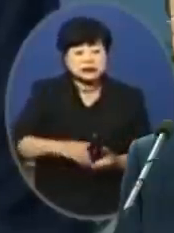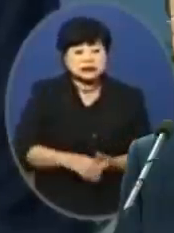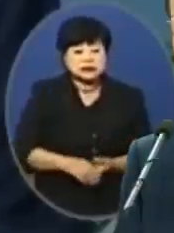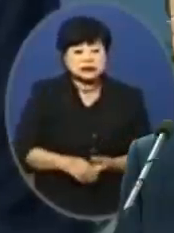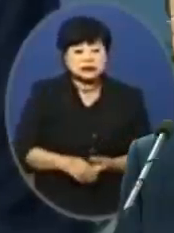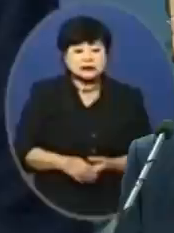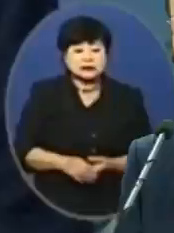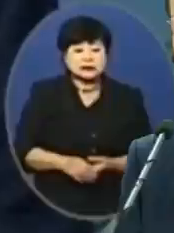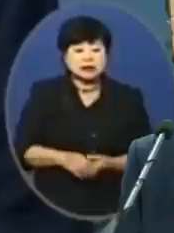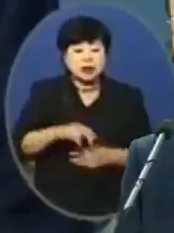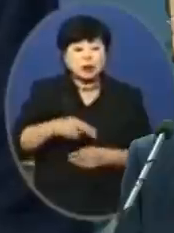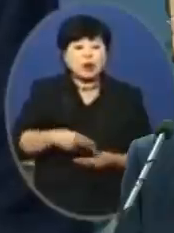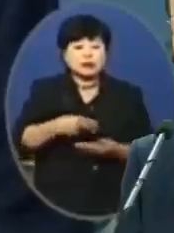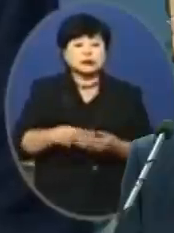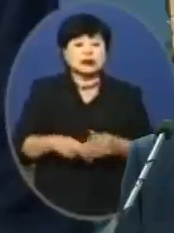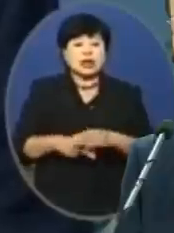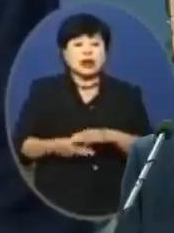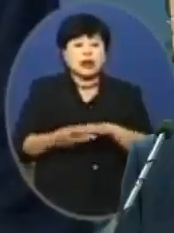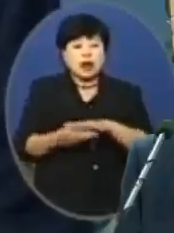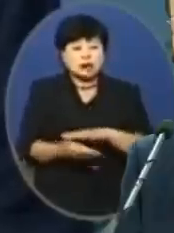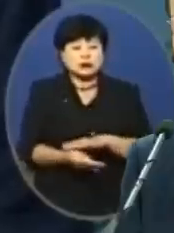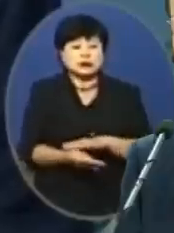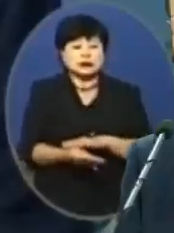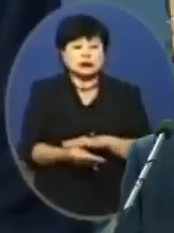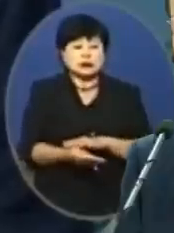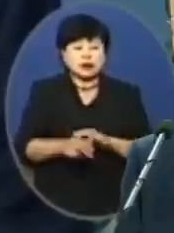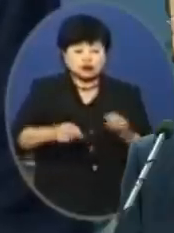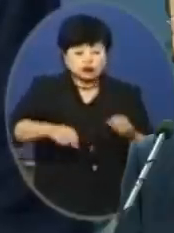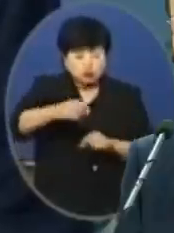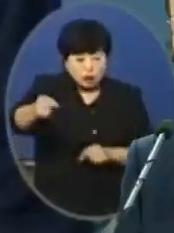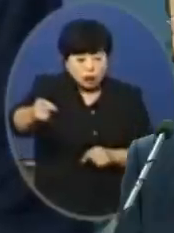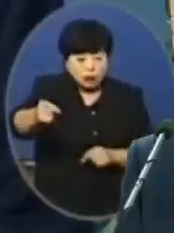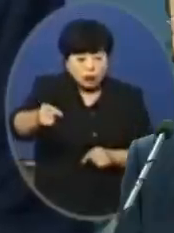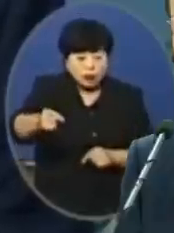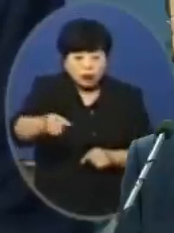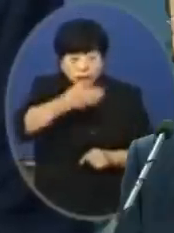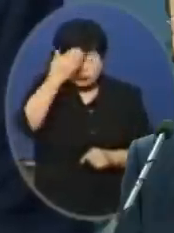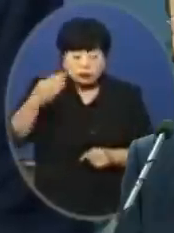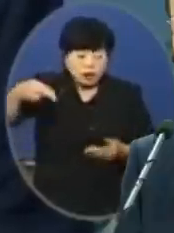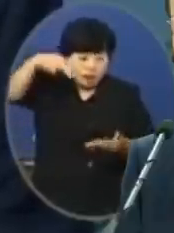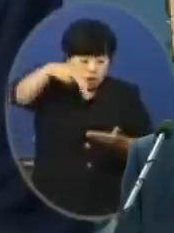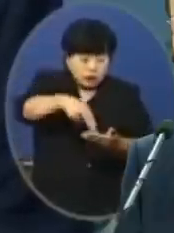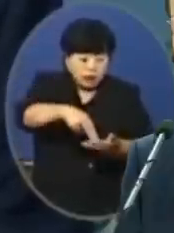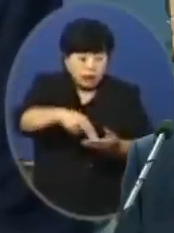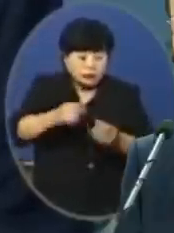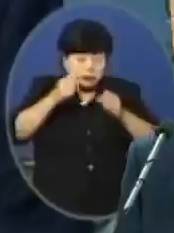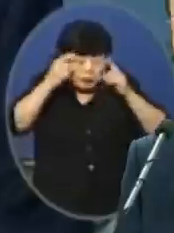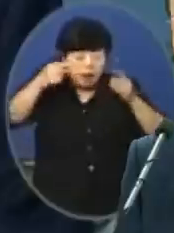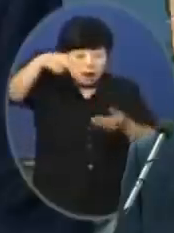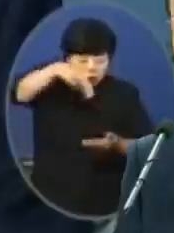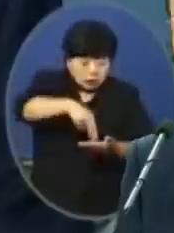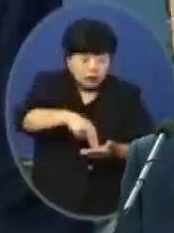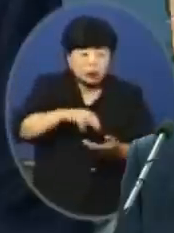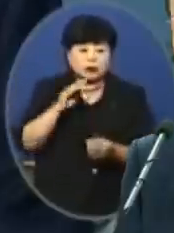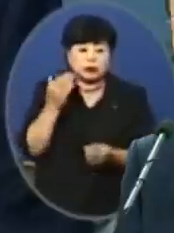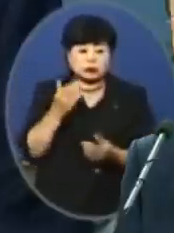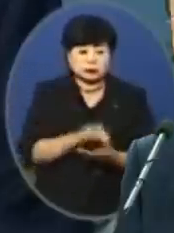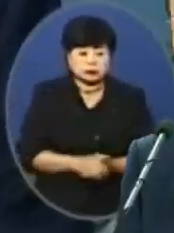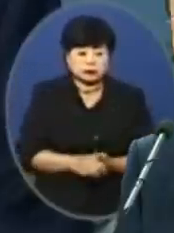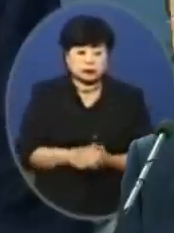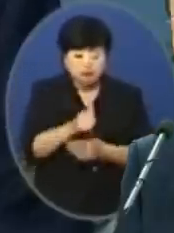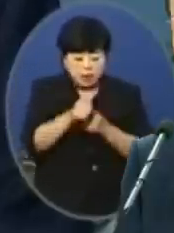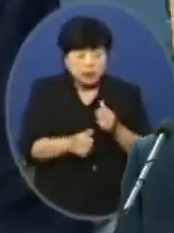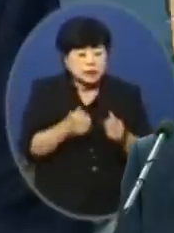관 속에 넣어서 걸머지고 나가는데 예수님이 관 뚜껑을 열어놓고서 청년아 일어나라니까 일어난 것입니다.